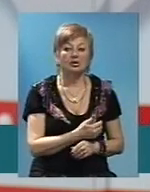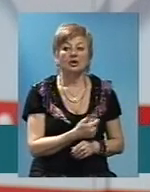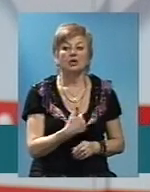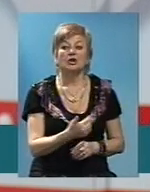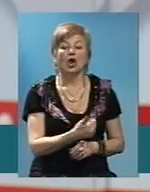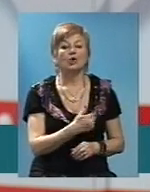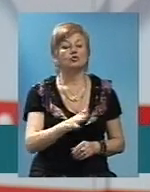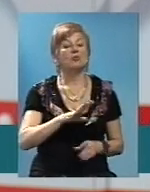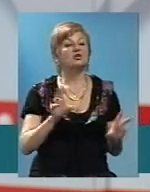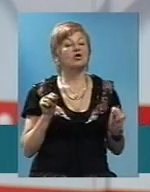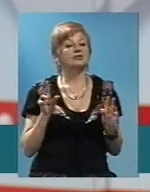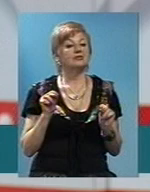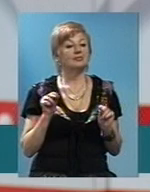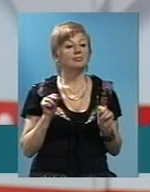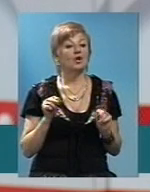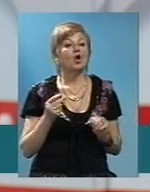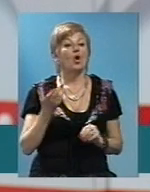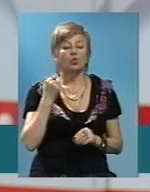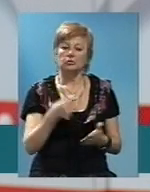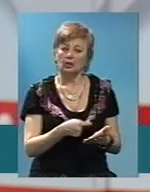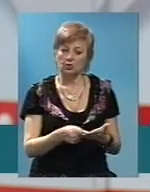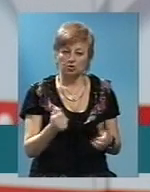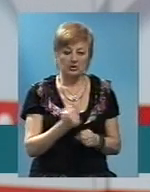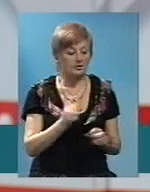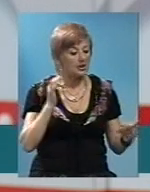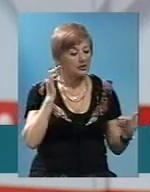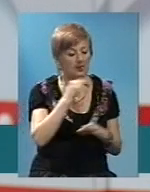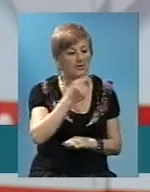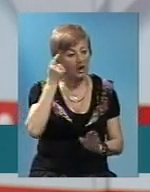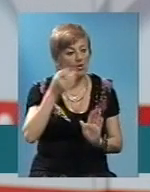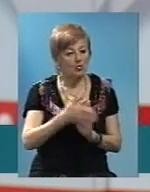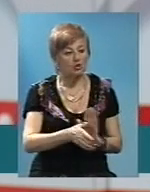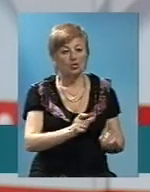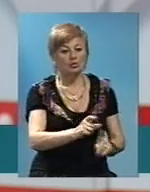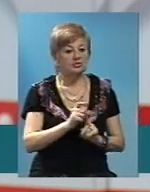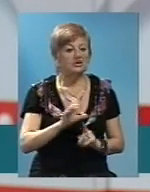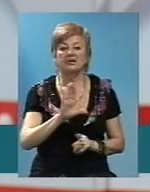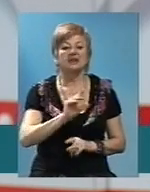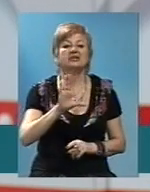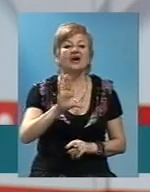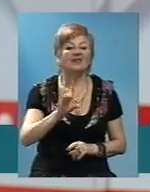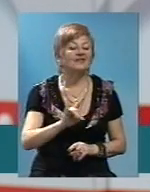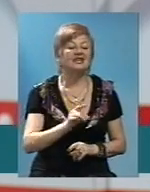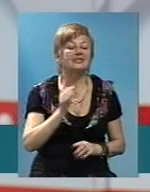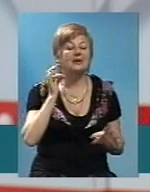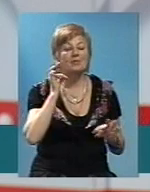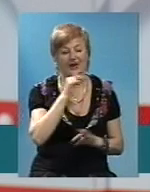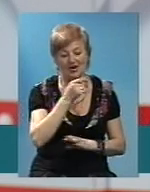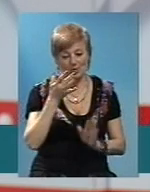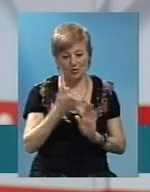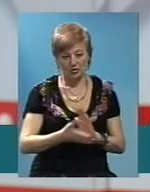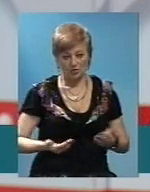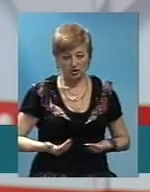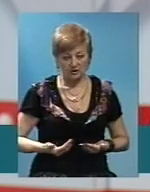хочу бути щасливим. Коли йому зробили зауваження, ти неправильно зрозумів запитання, він відповів, ні, ви неправильно зрозуміли життя. І ось на мій погляд,